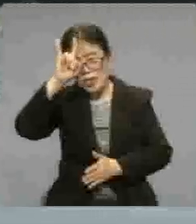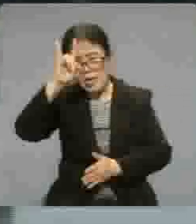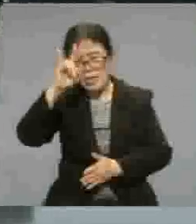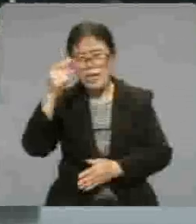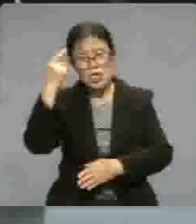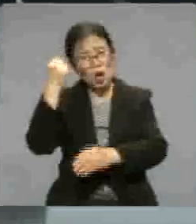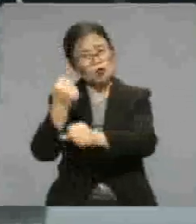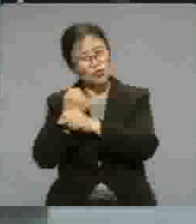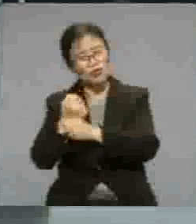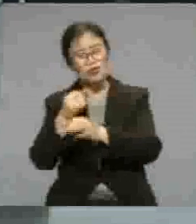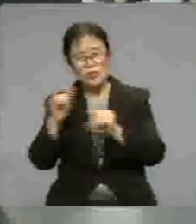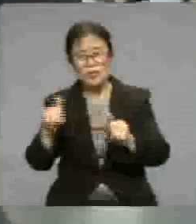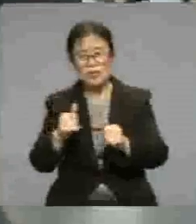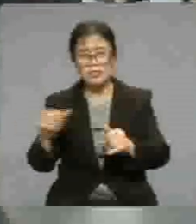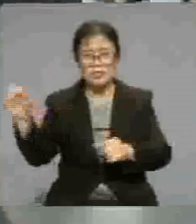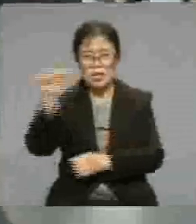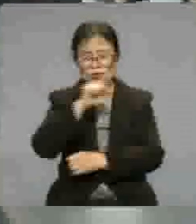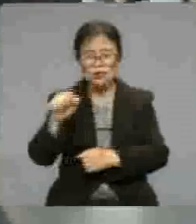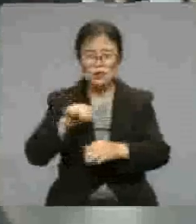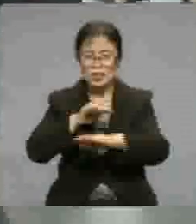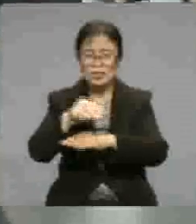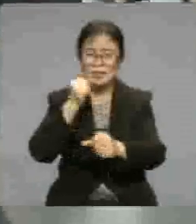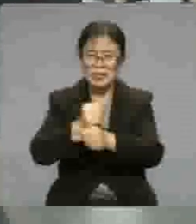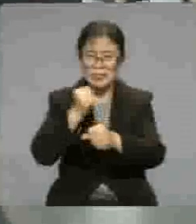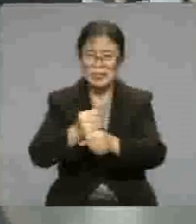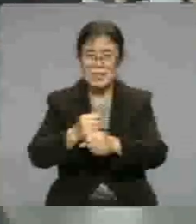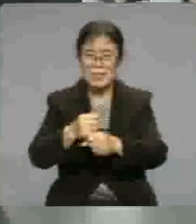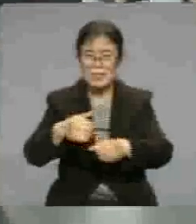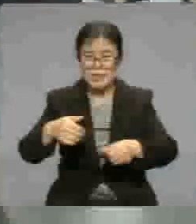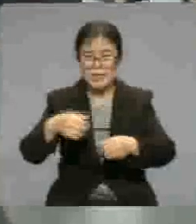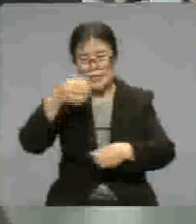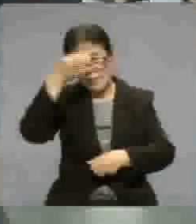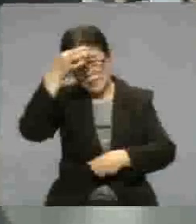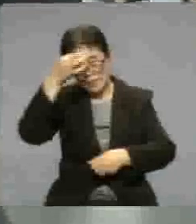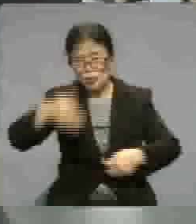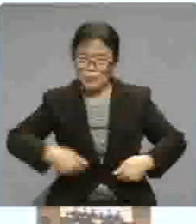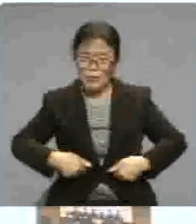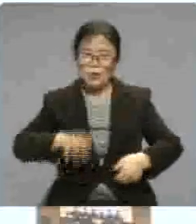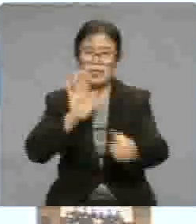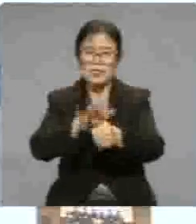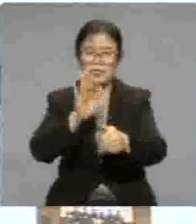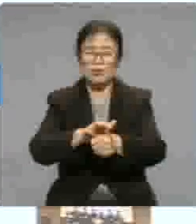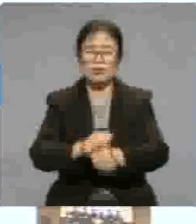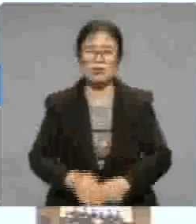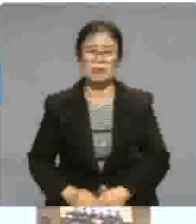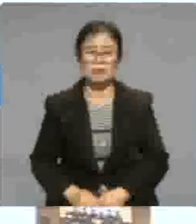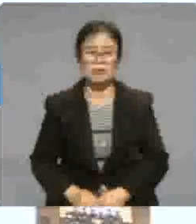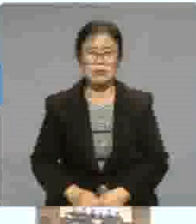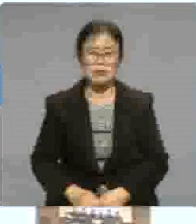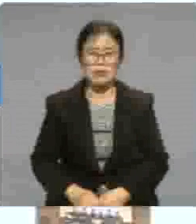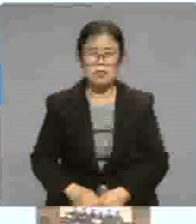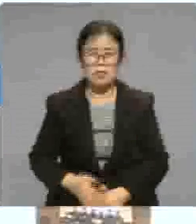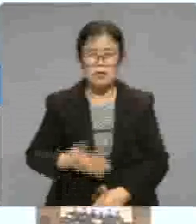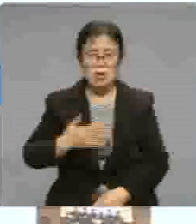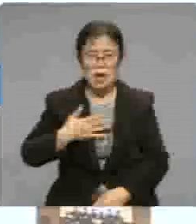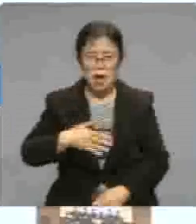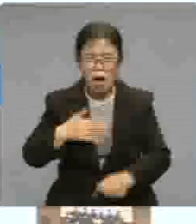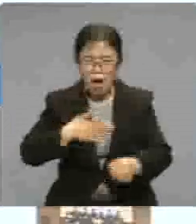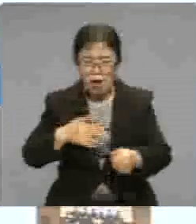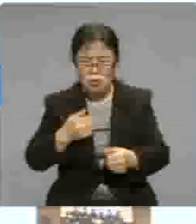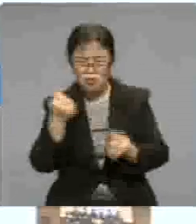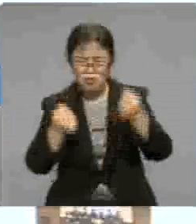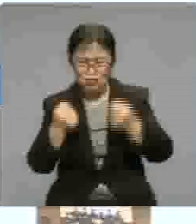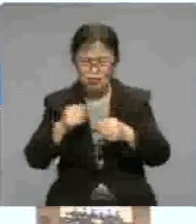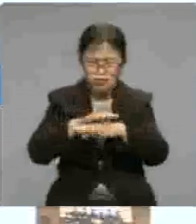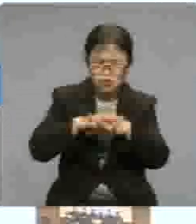연구원들은 자율주행 차량 제작에 필요한 기술를 지원했습니다 알고리즘을 짜는 것이 굉장히